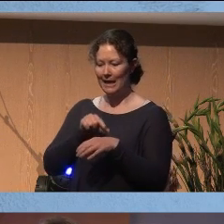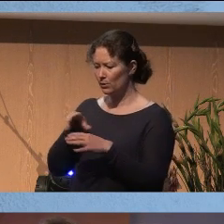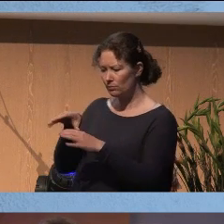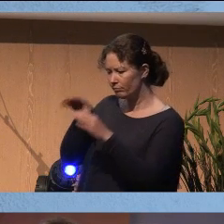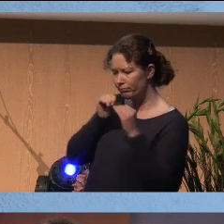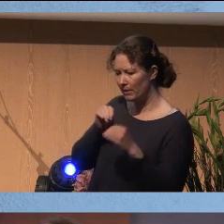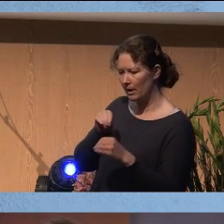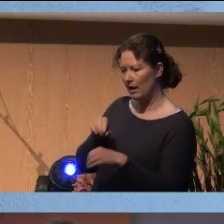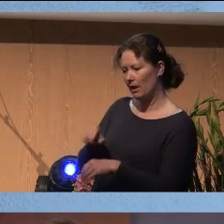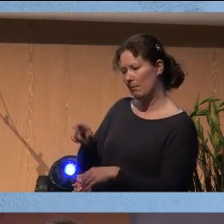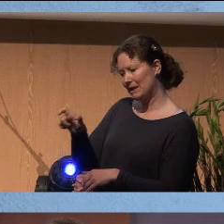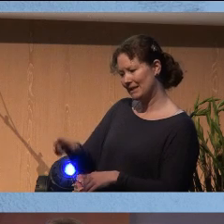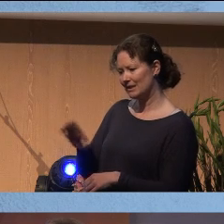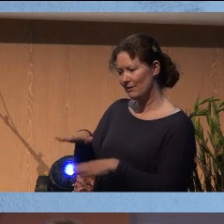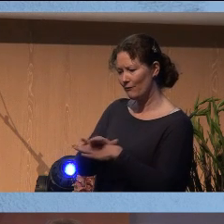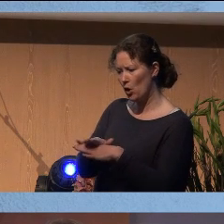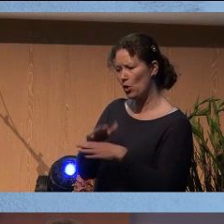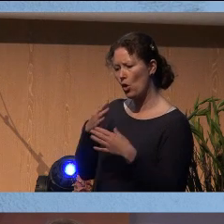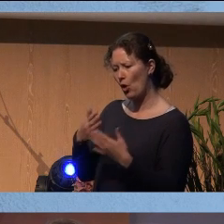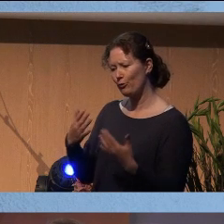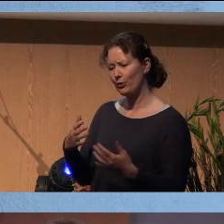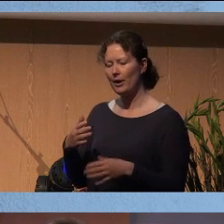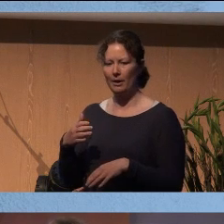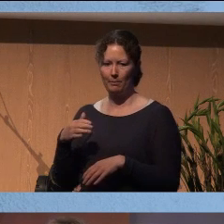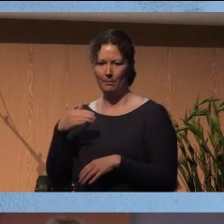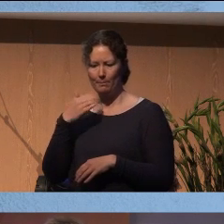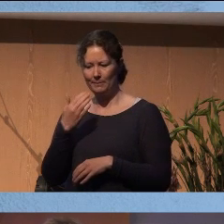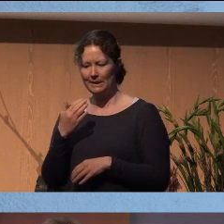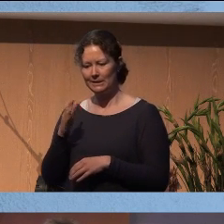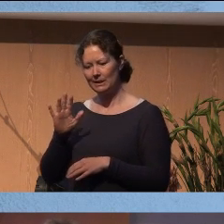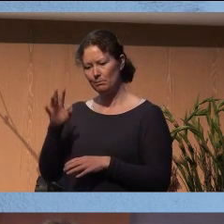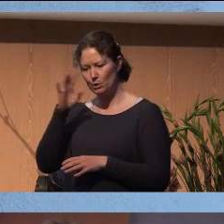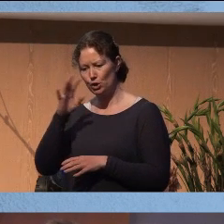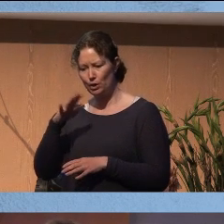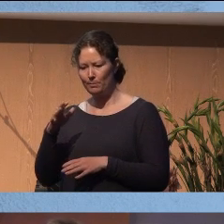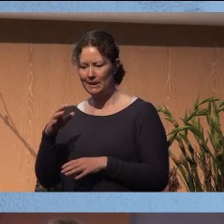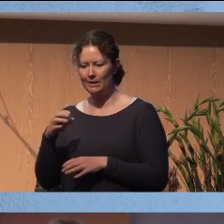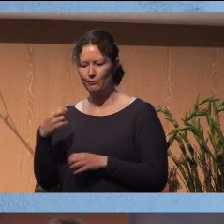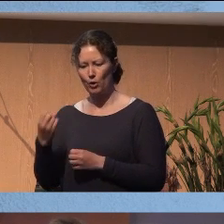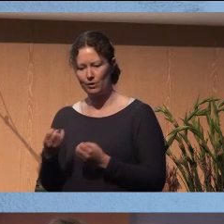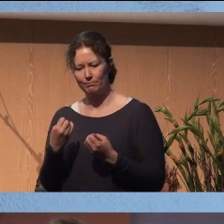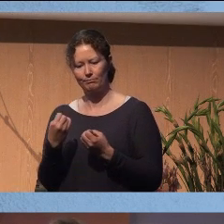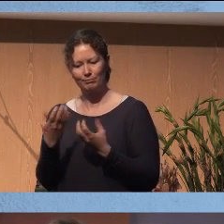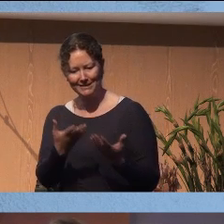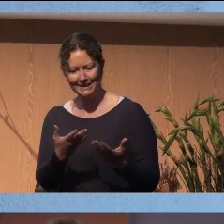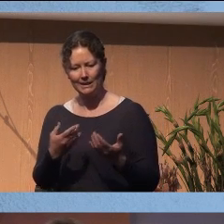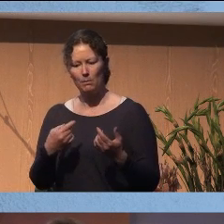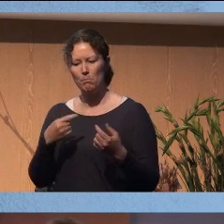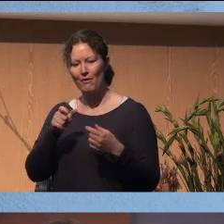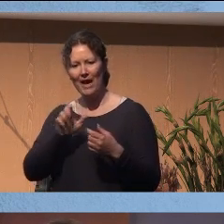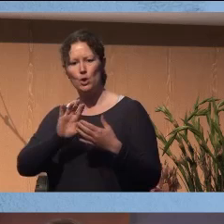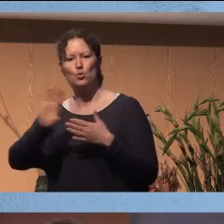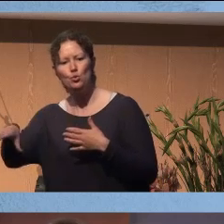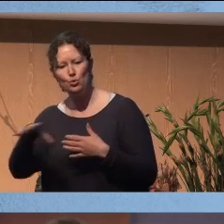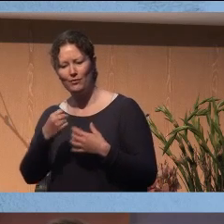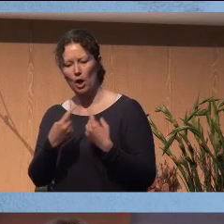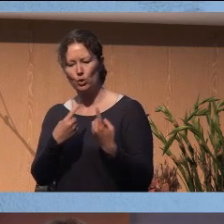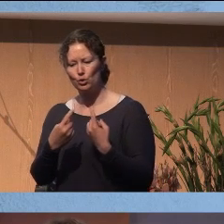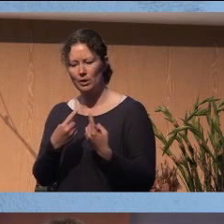pasientens følelser får ofte pasientens største bekymring presentert på vei ut av konsultasjonen, det